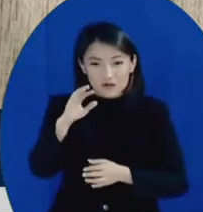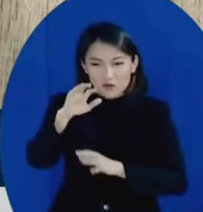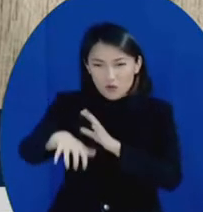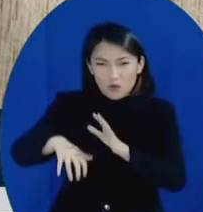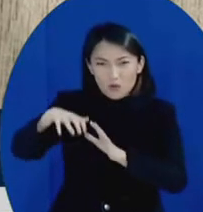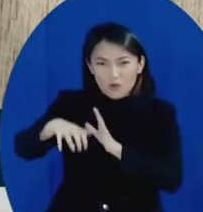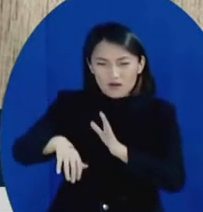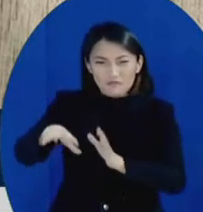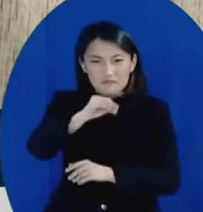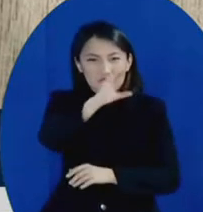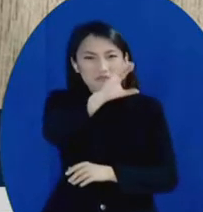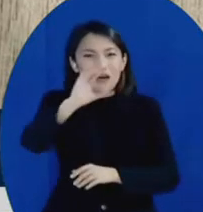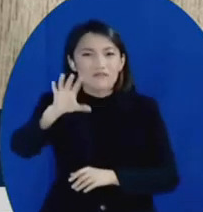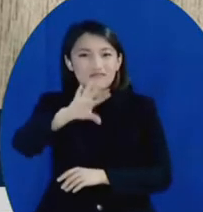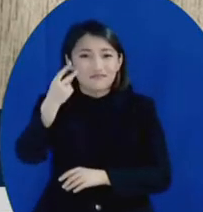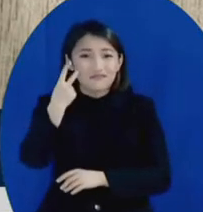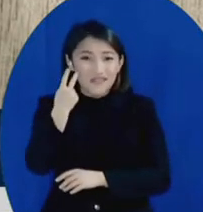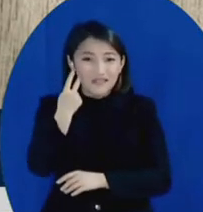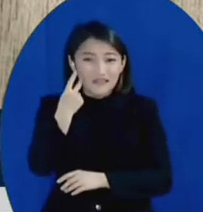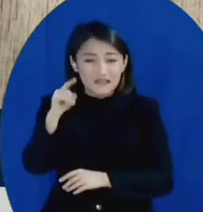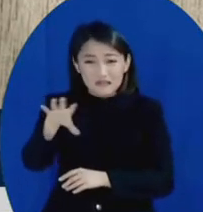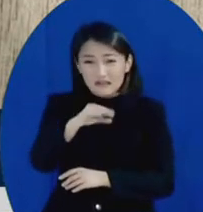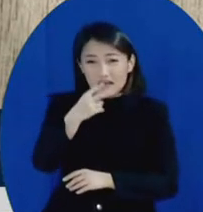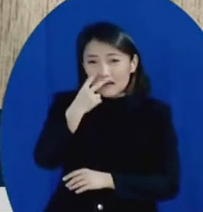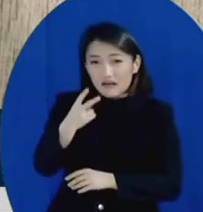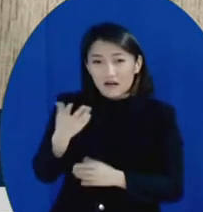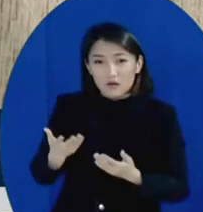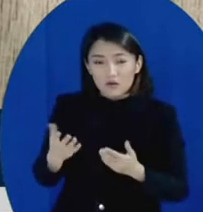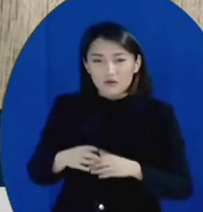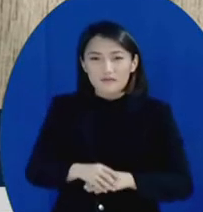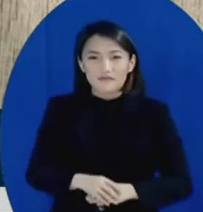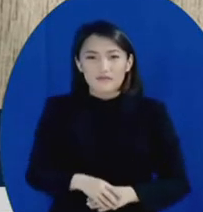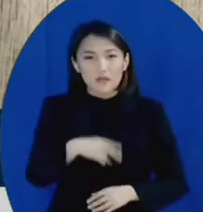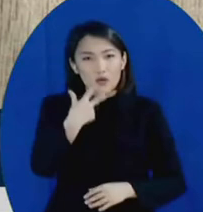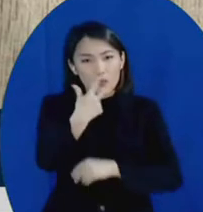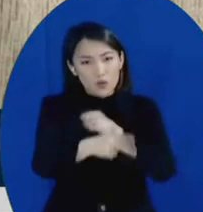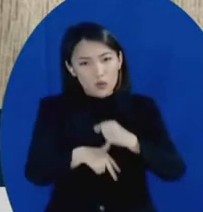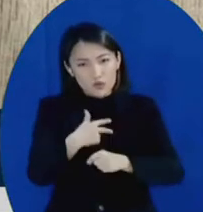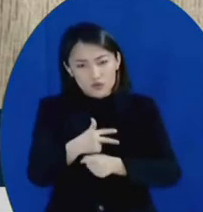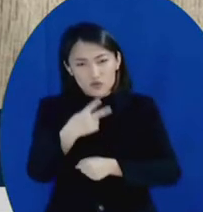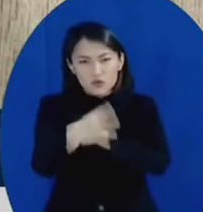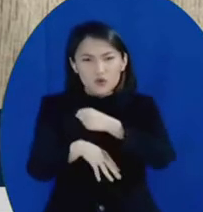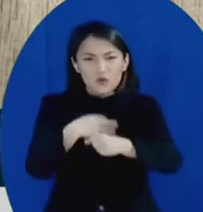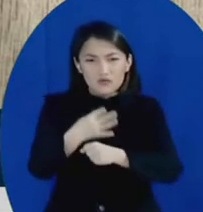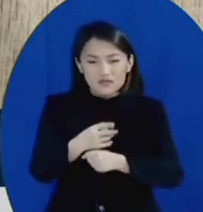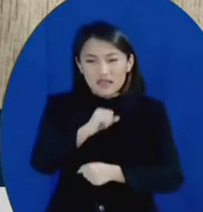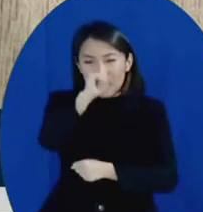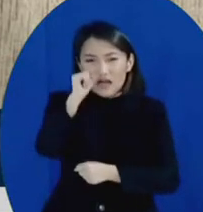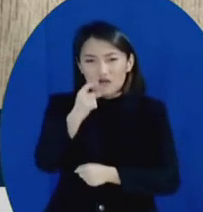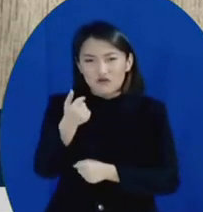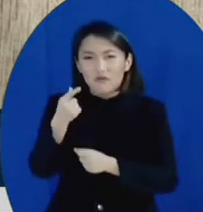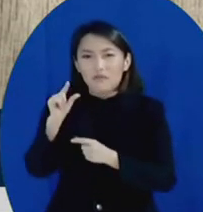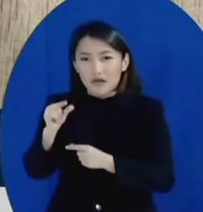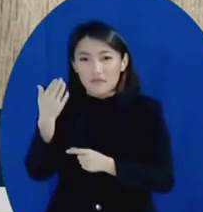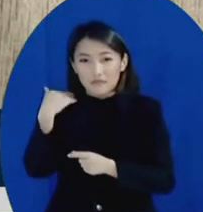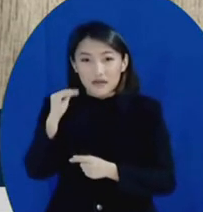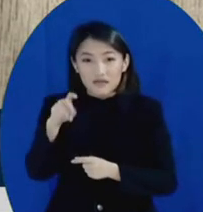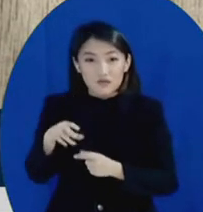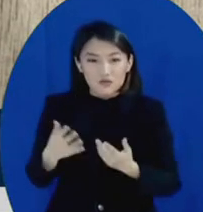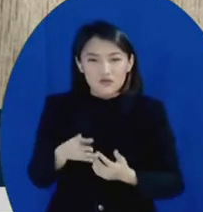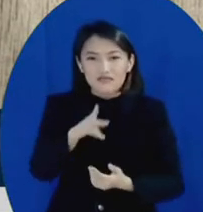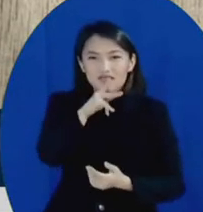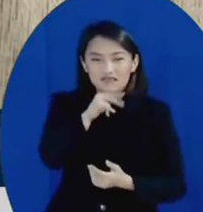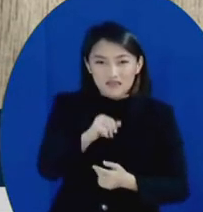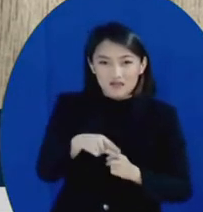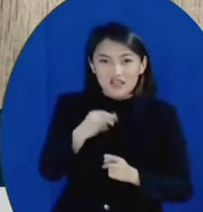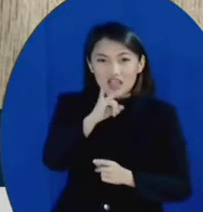байгууллагууд. Тэгээ энэ байдал нь эхний одоо 3-4 жил бол ер нь бас асуудал байх та. Ягаад гэвэл цалин өснө нь бол илүү цагийн